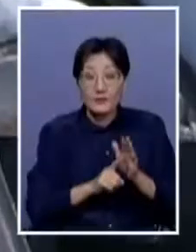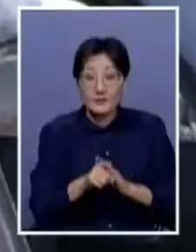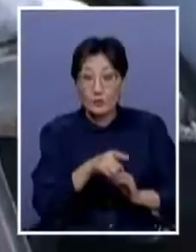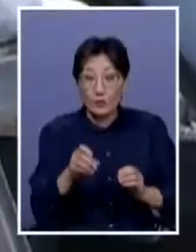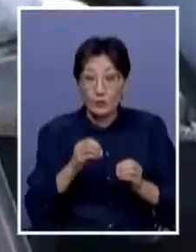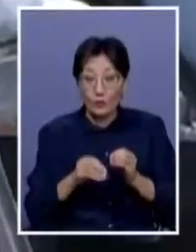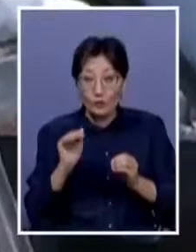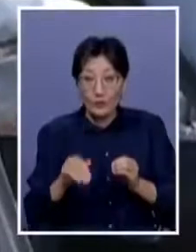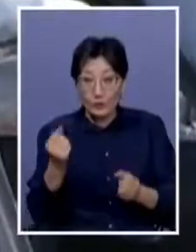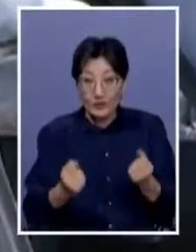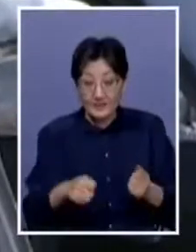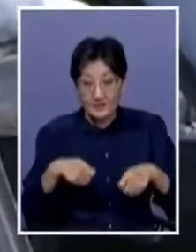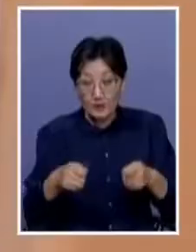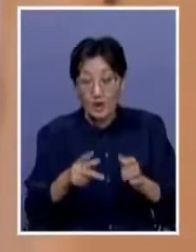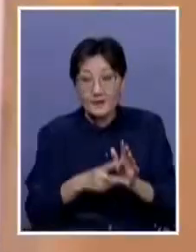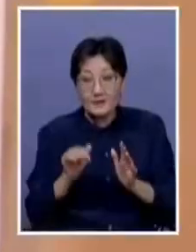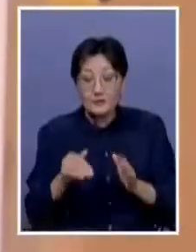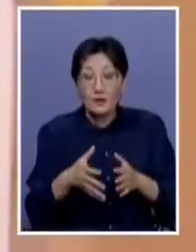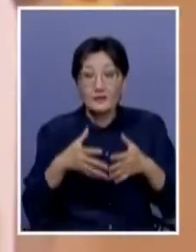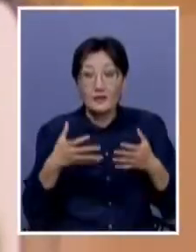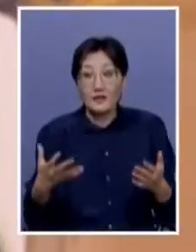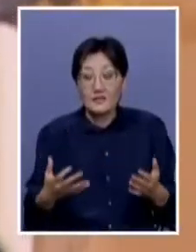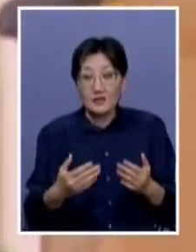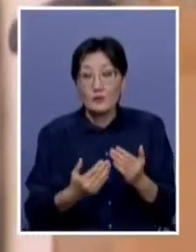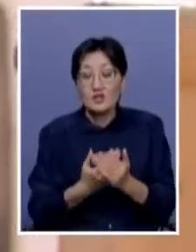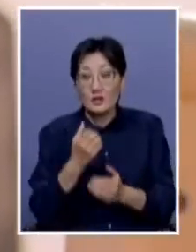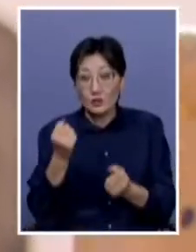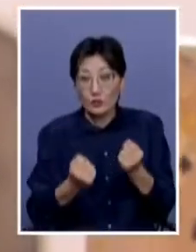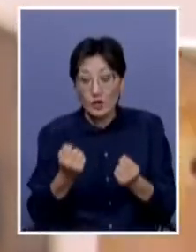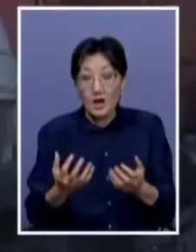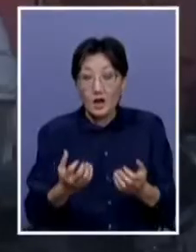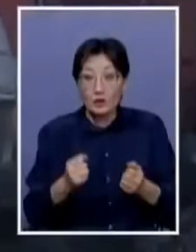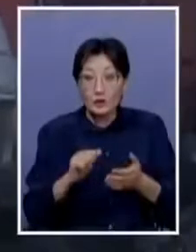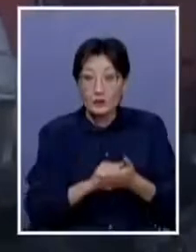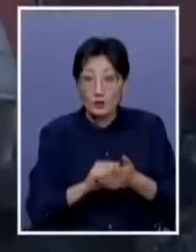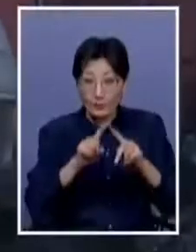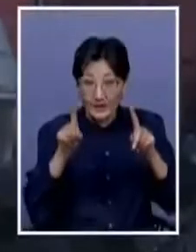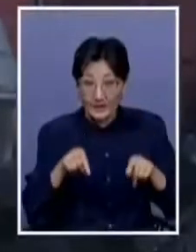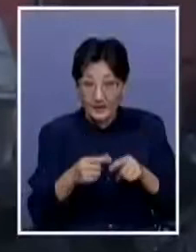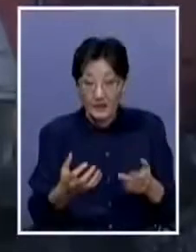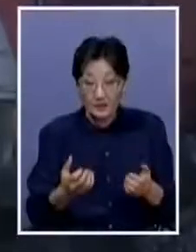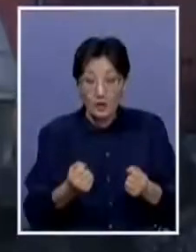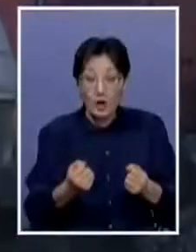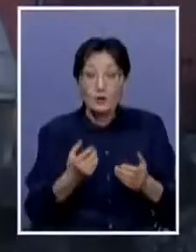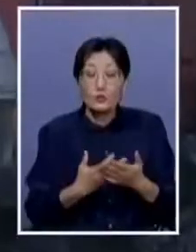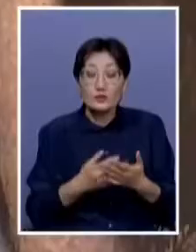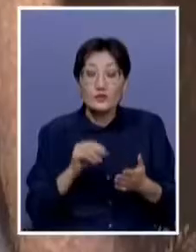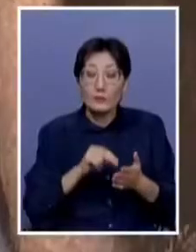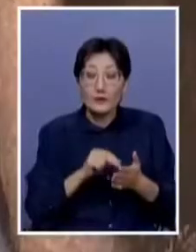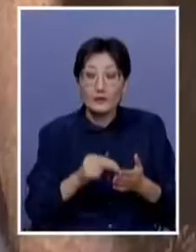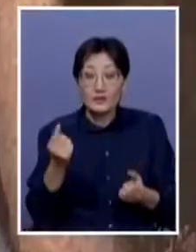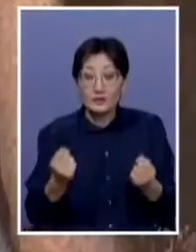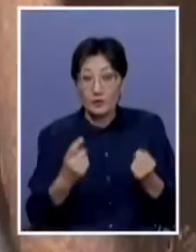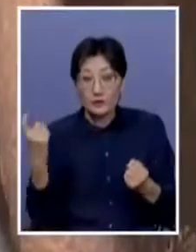көлік өткізілсе, олардың 8 мыңнан астамы жаңа көлік алуға сертификат иеленген. Сертификатта көрсетілген бағана көлік иесі